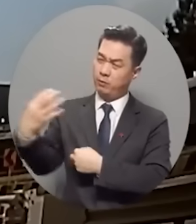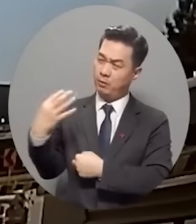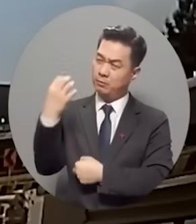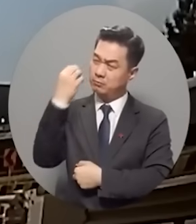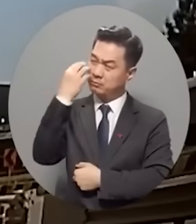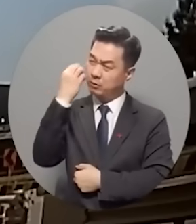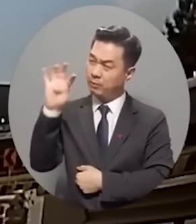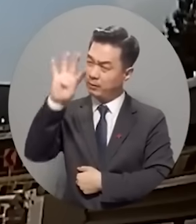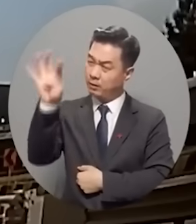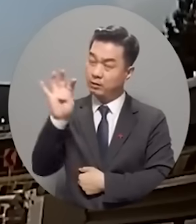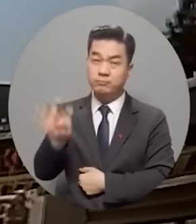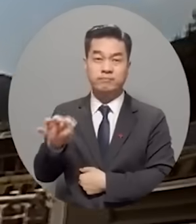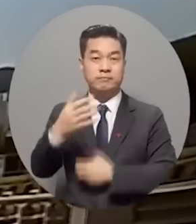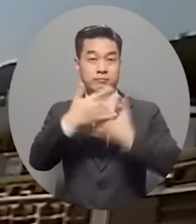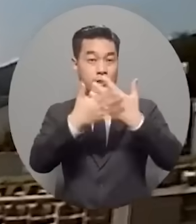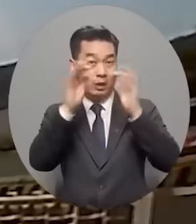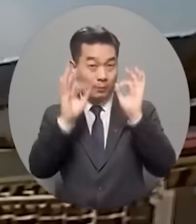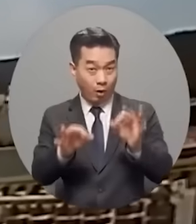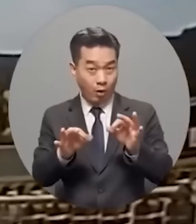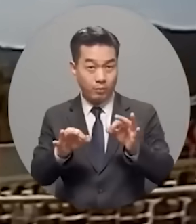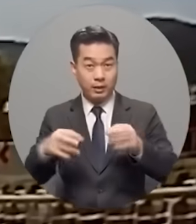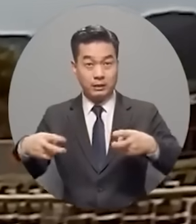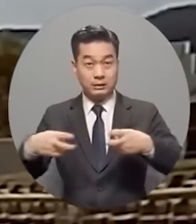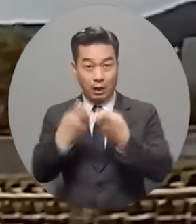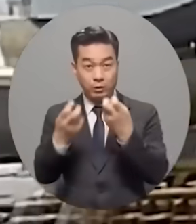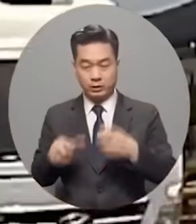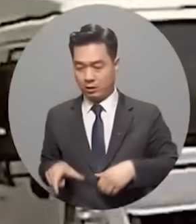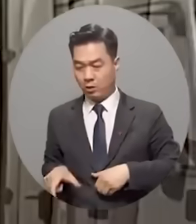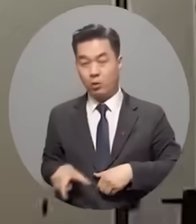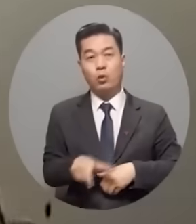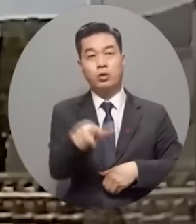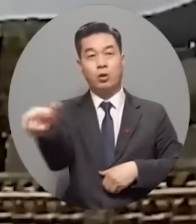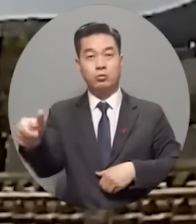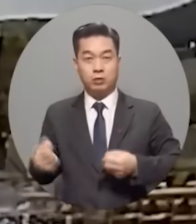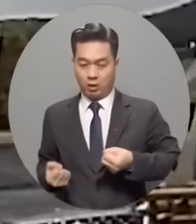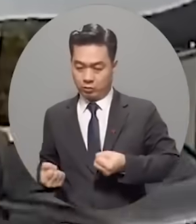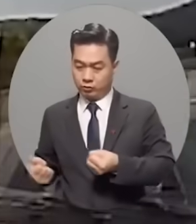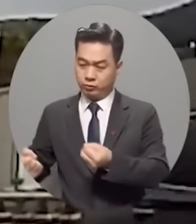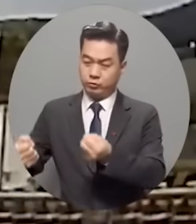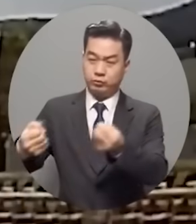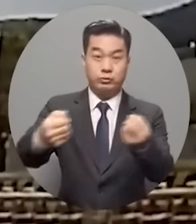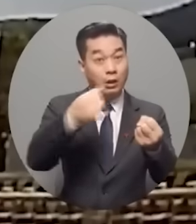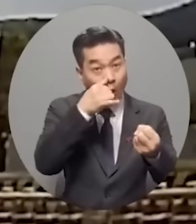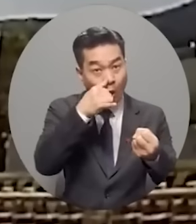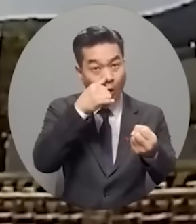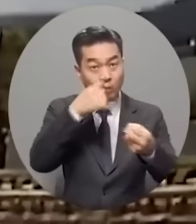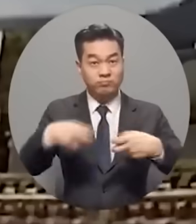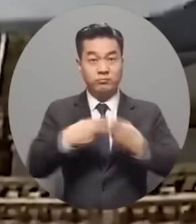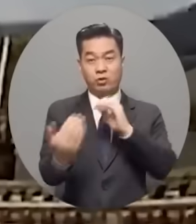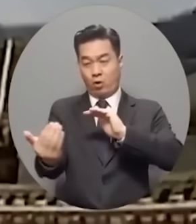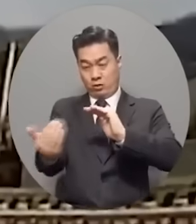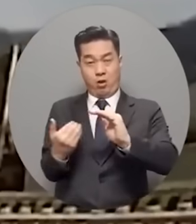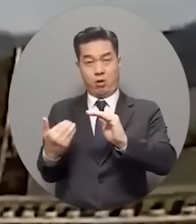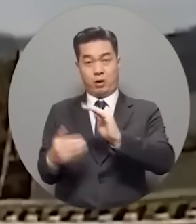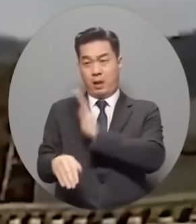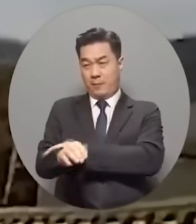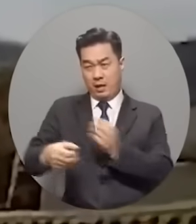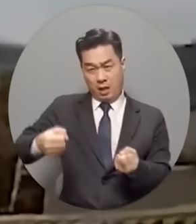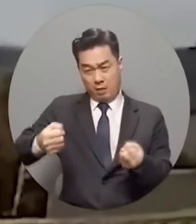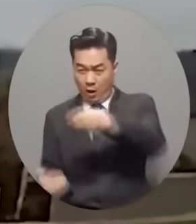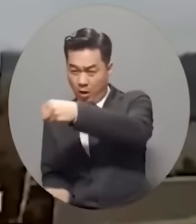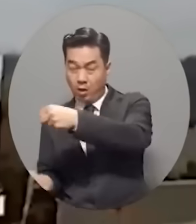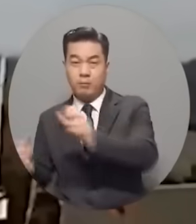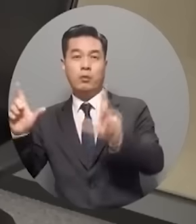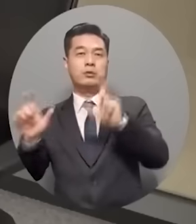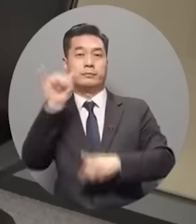제기합니다. 영상을 보면 사고 차량은 곡선 구간에서도 차로를 지키고 있고 충돌 직전엔 방향을 급하게 틀기도